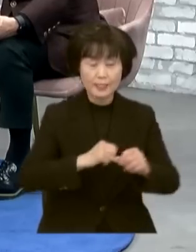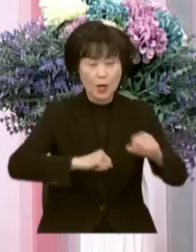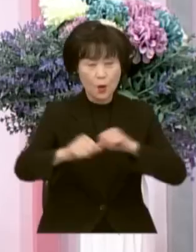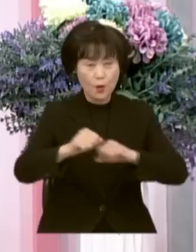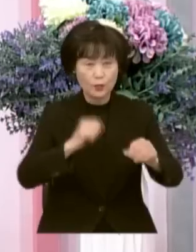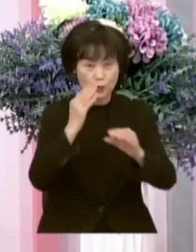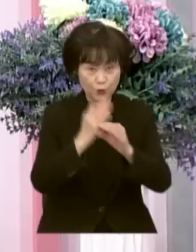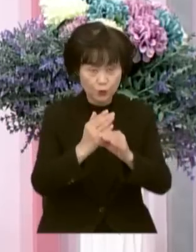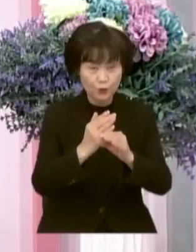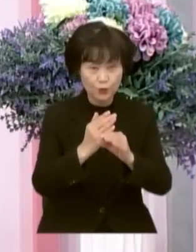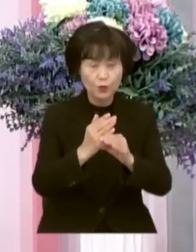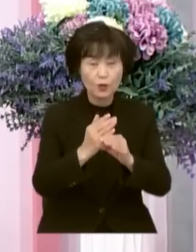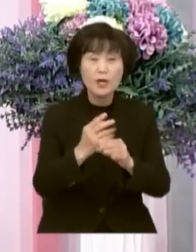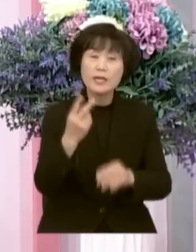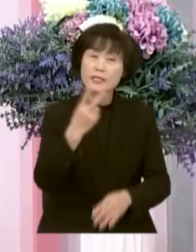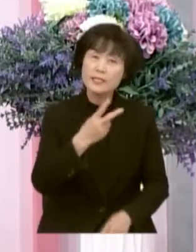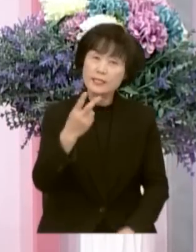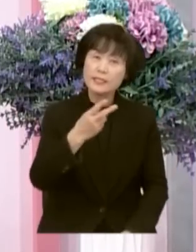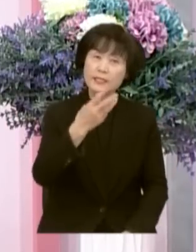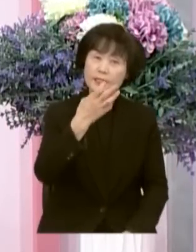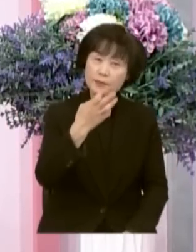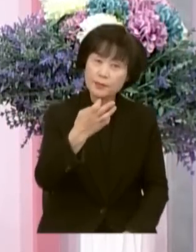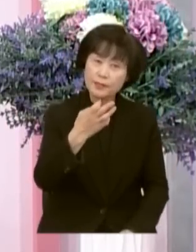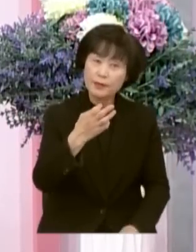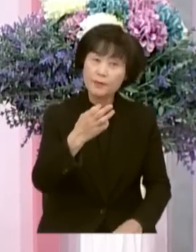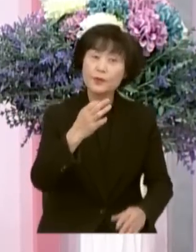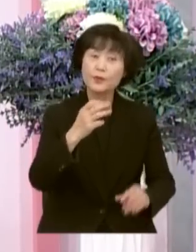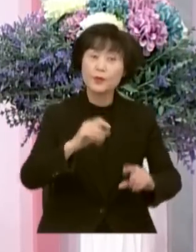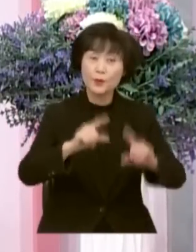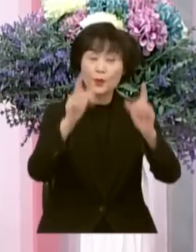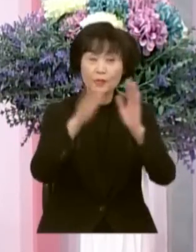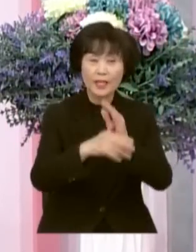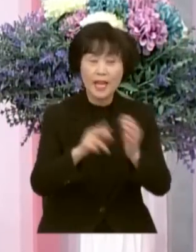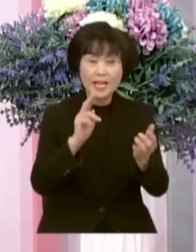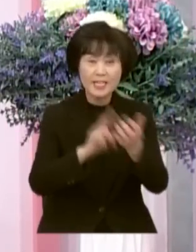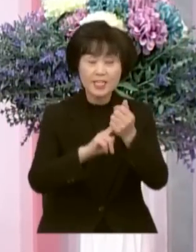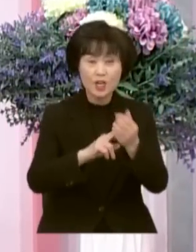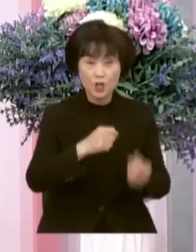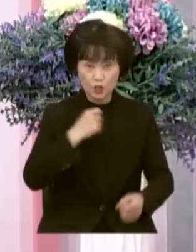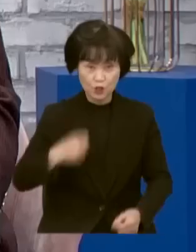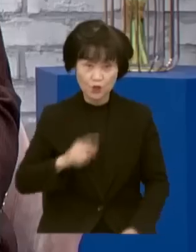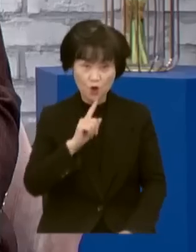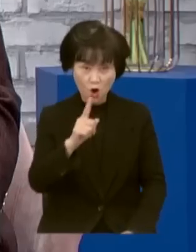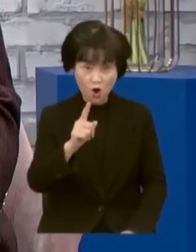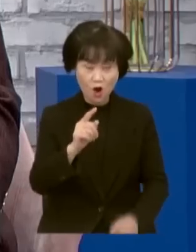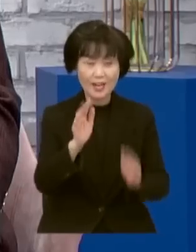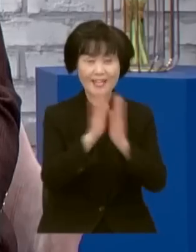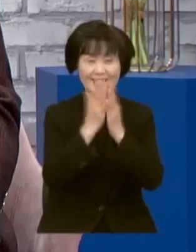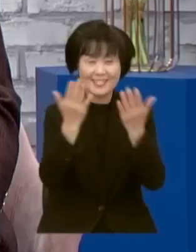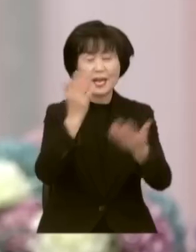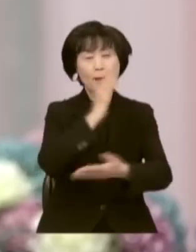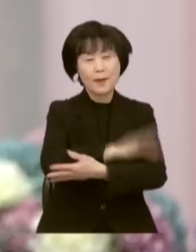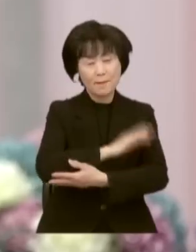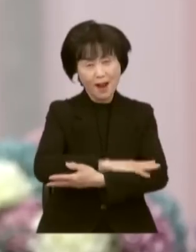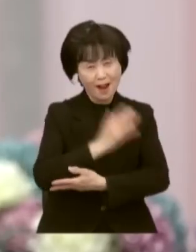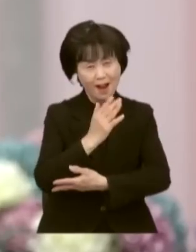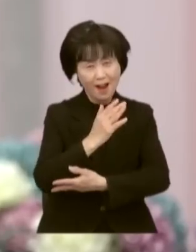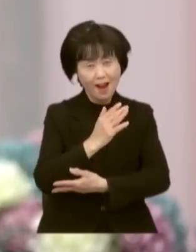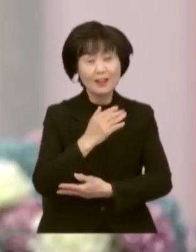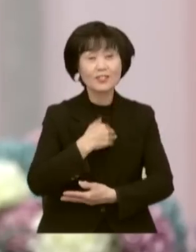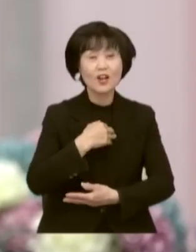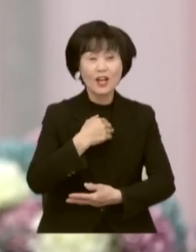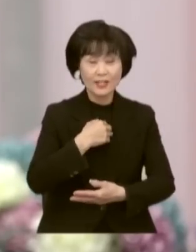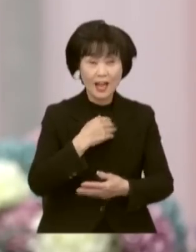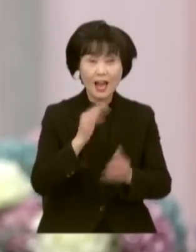있을 때 2013년에. 기적 중국어라는 책을 이렇게 내잖아요. 그러면서 저자 강연회를